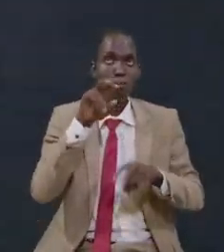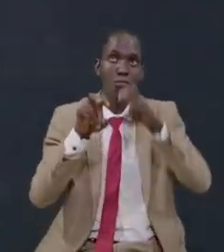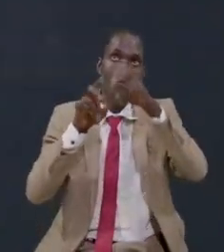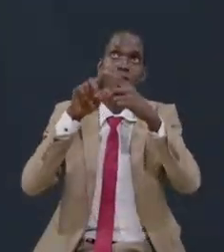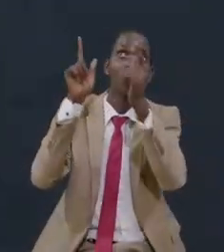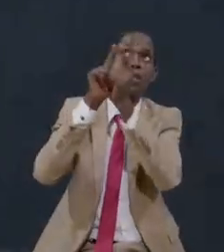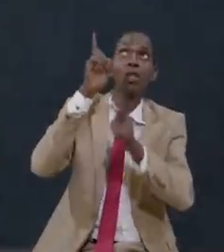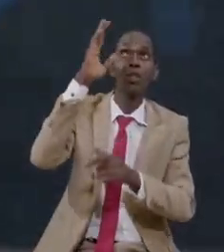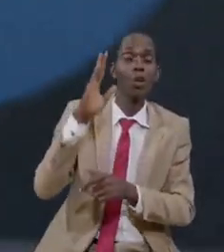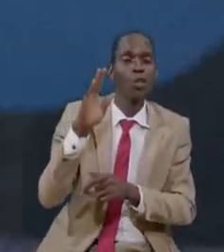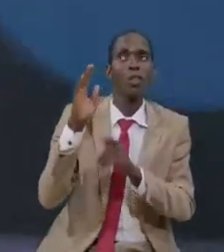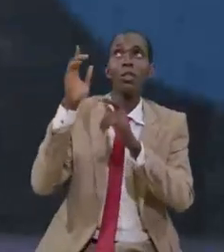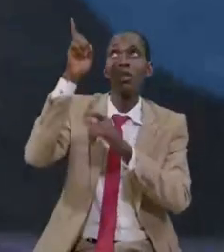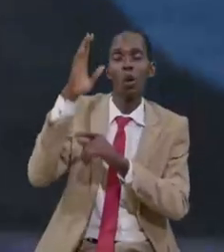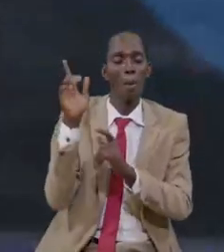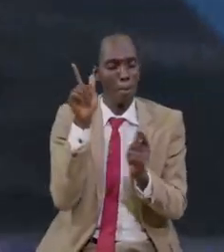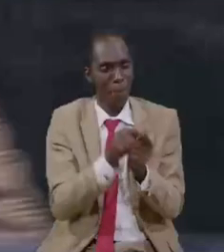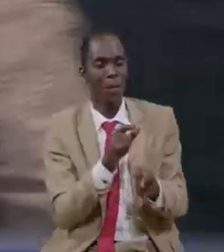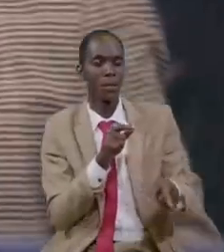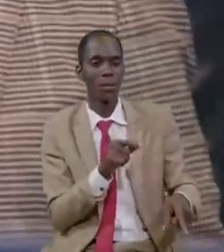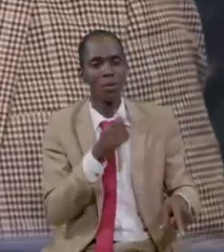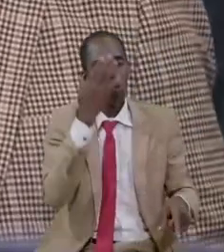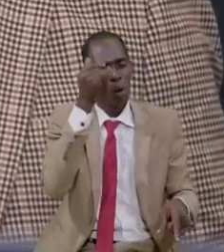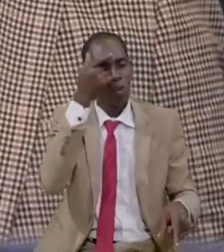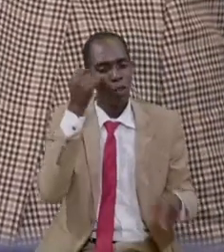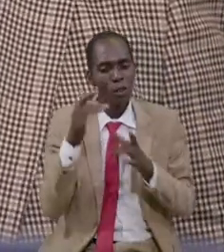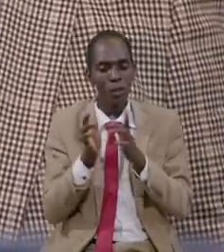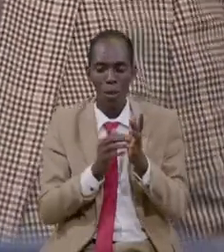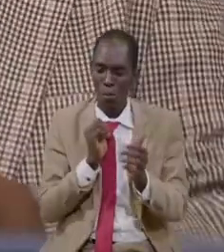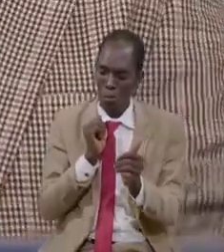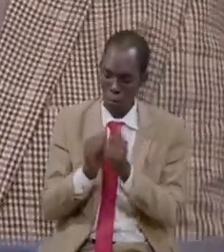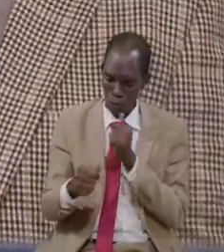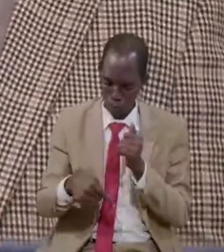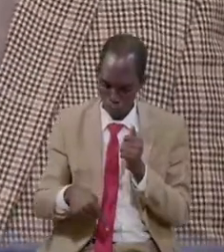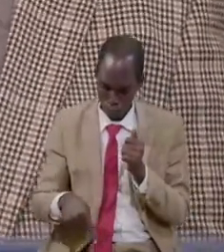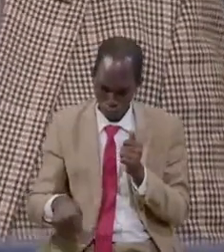Parce que quand Jésus passait, il s'est arrêté.